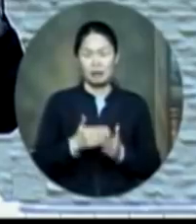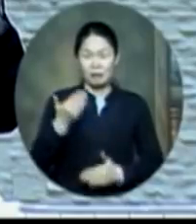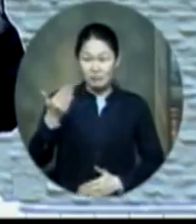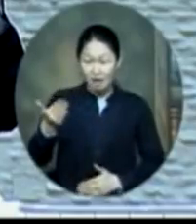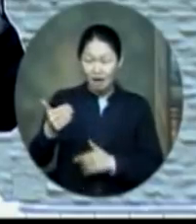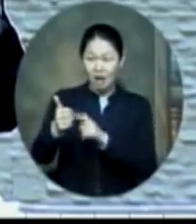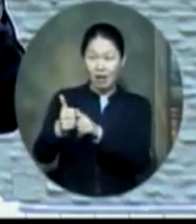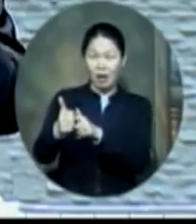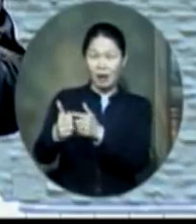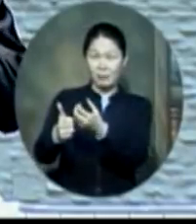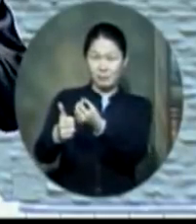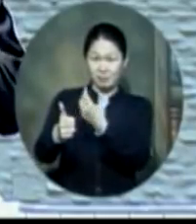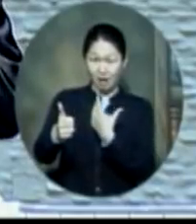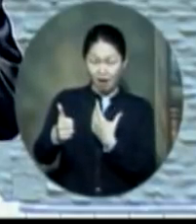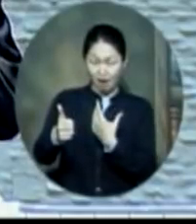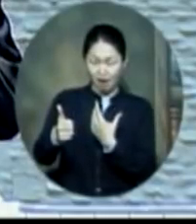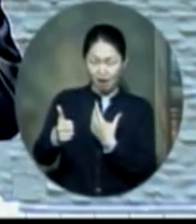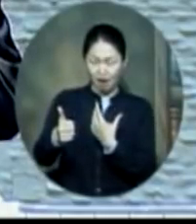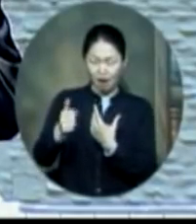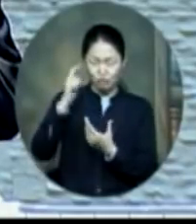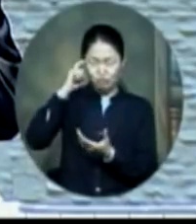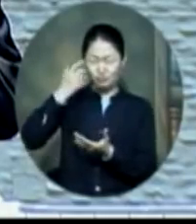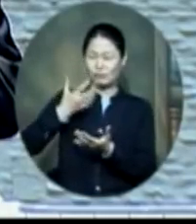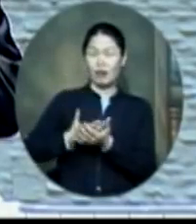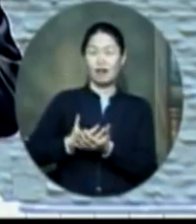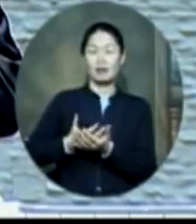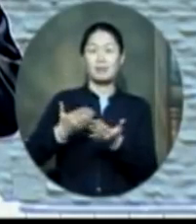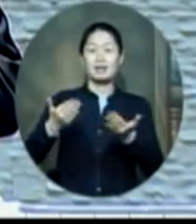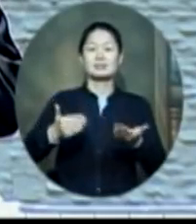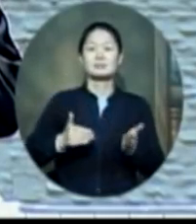듣고 굉장한 충격을 받았습니다.